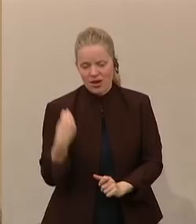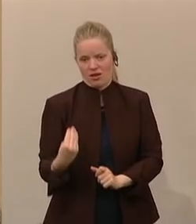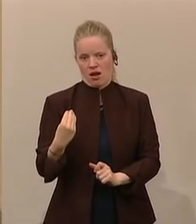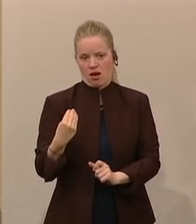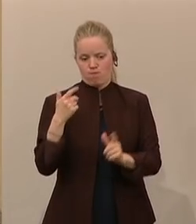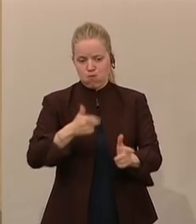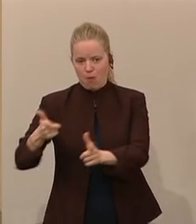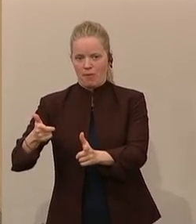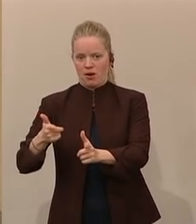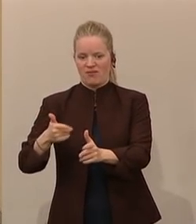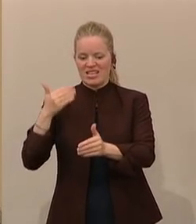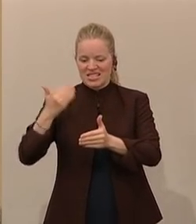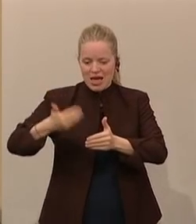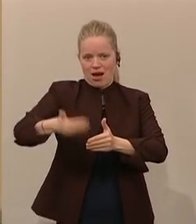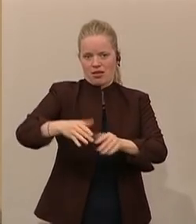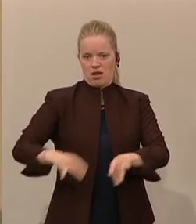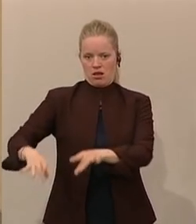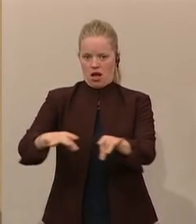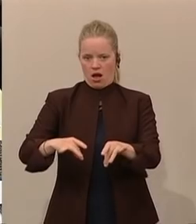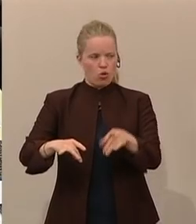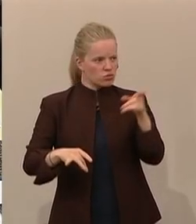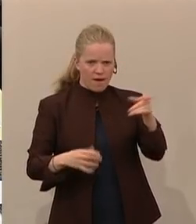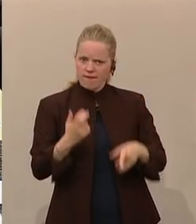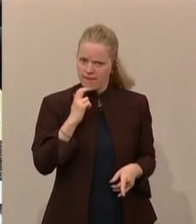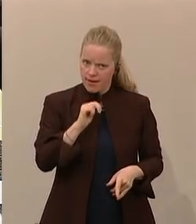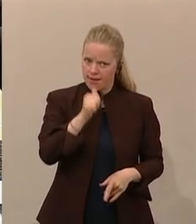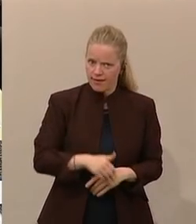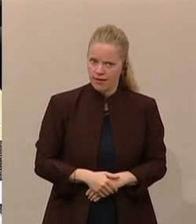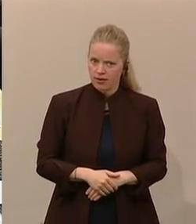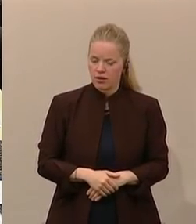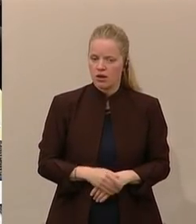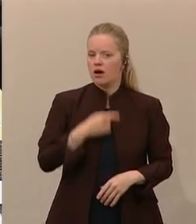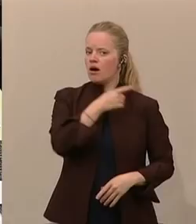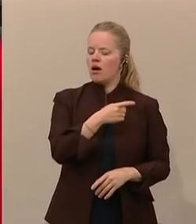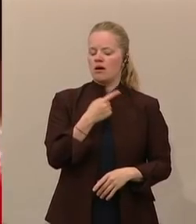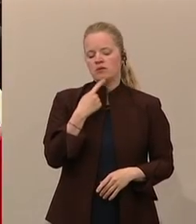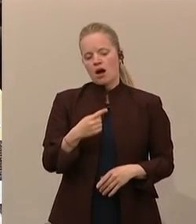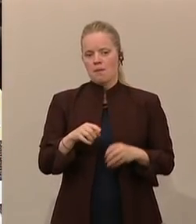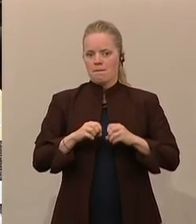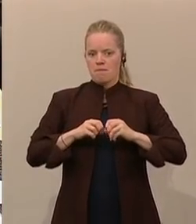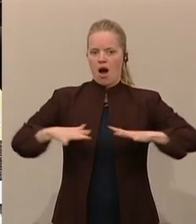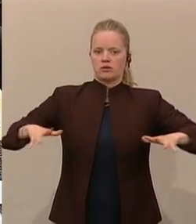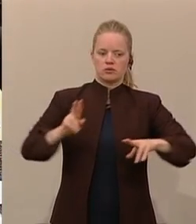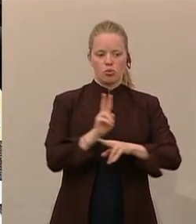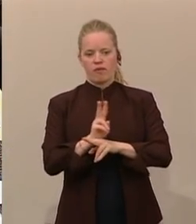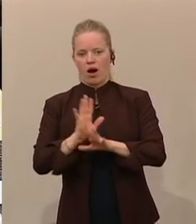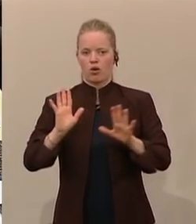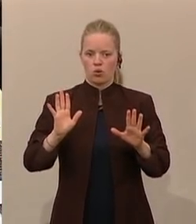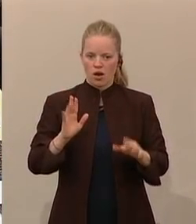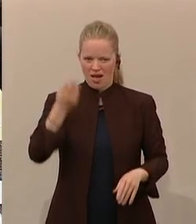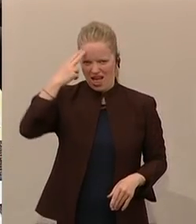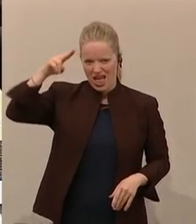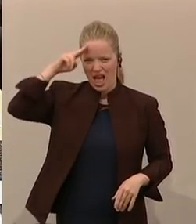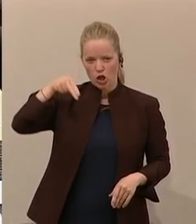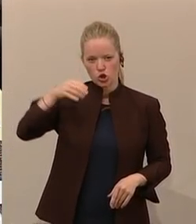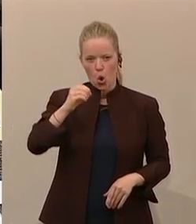retten. Und das wollen sie anscheinend nicht. Und wenn Sie dann immer sprechen von Massenüberwachung. Der Herr Noll hat